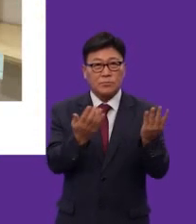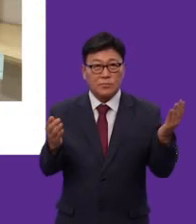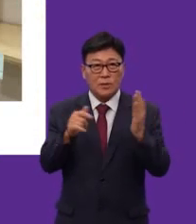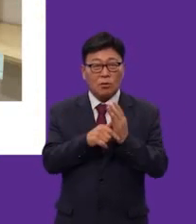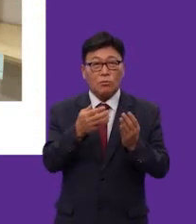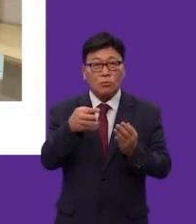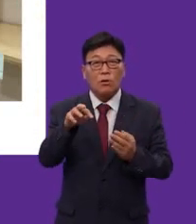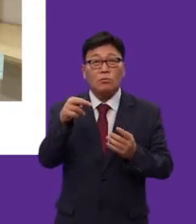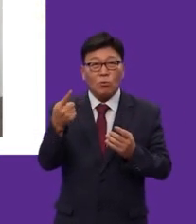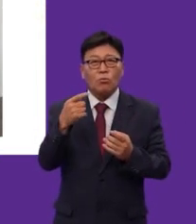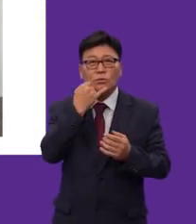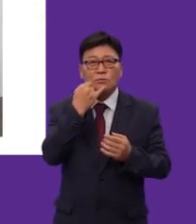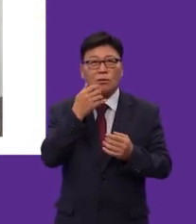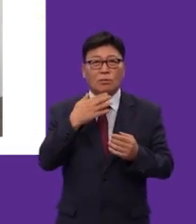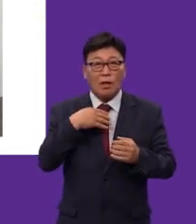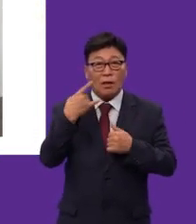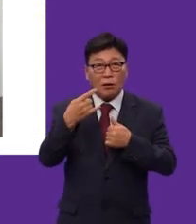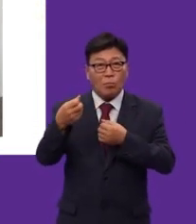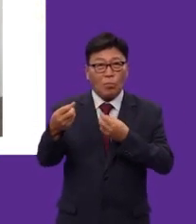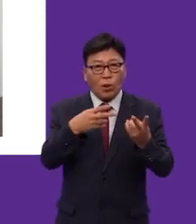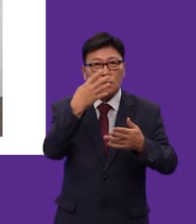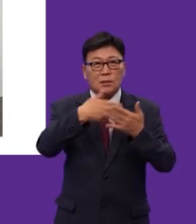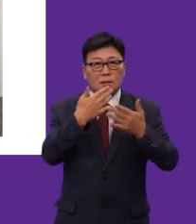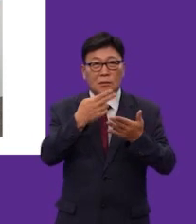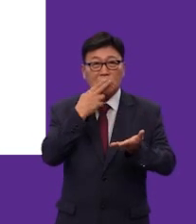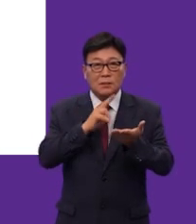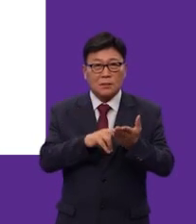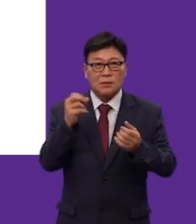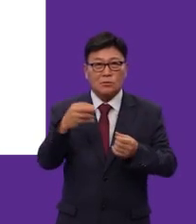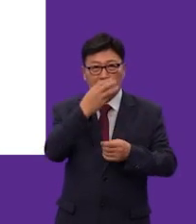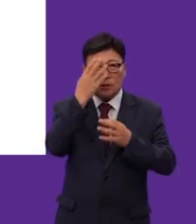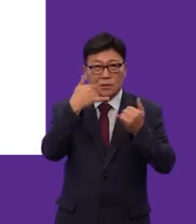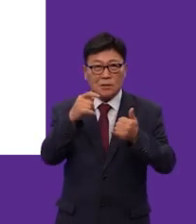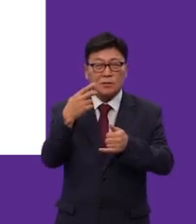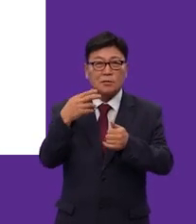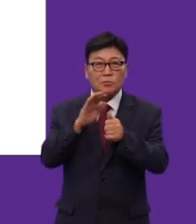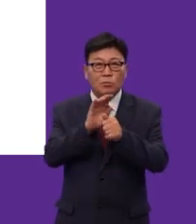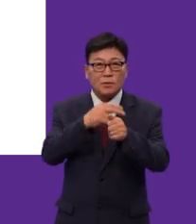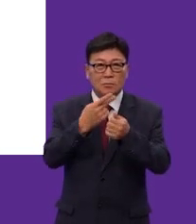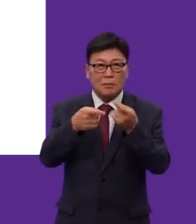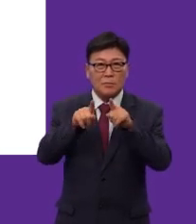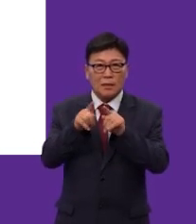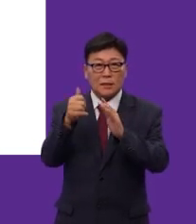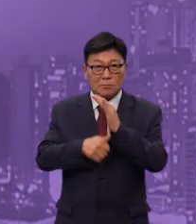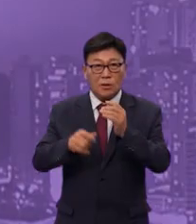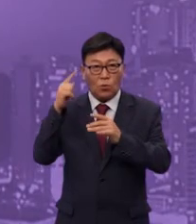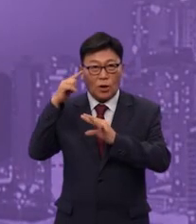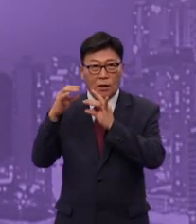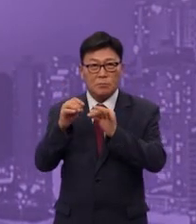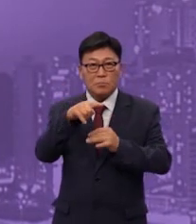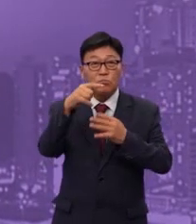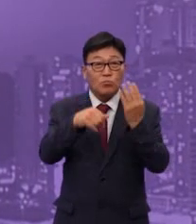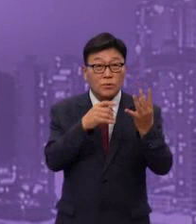그래도 괜찮아, 나에게 보내는 영상 팬레터, 청년 멘토와 함께하는 실패 공감, 이